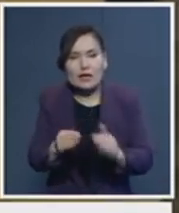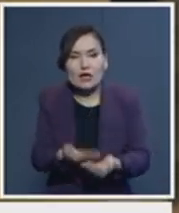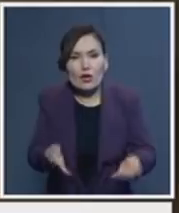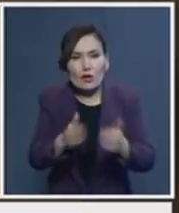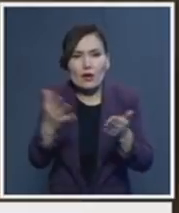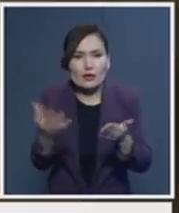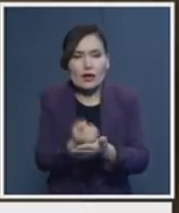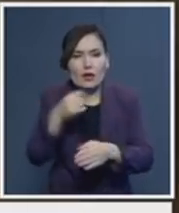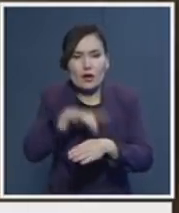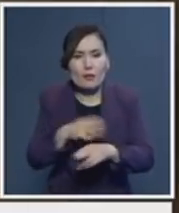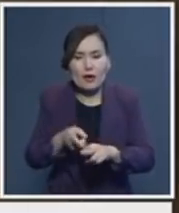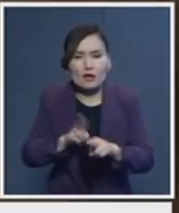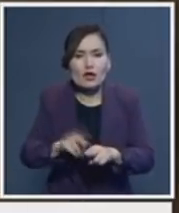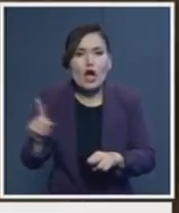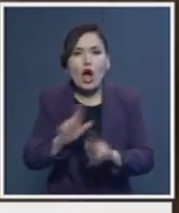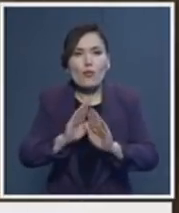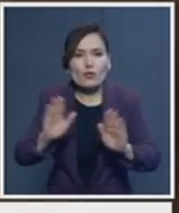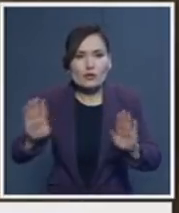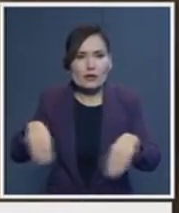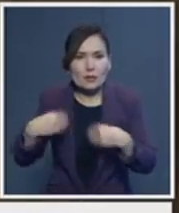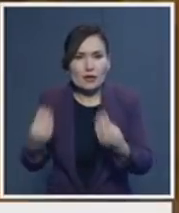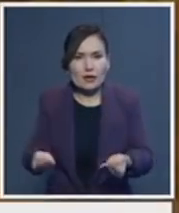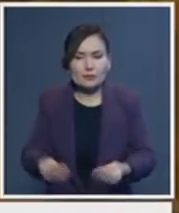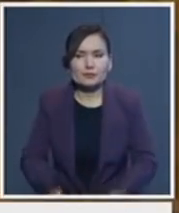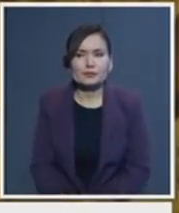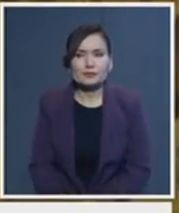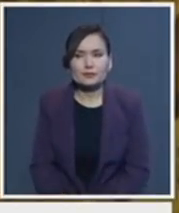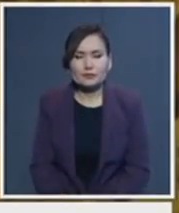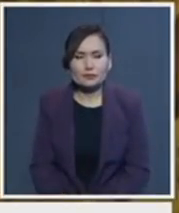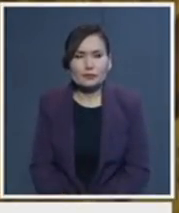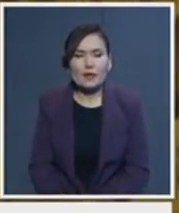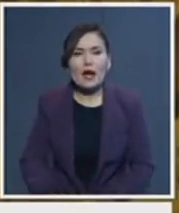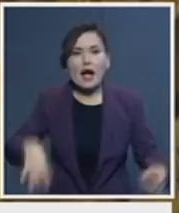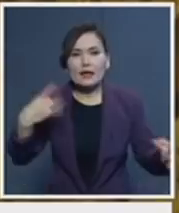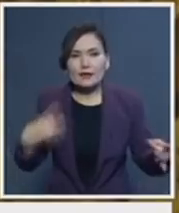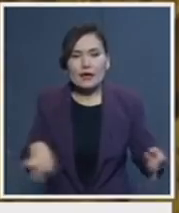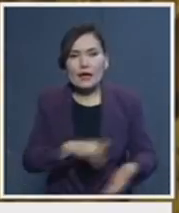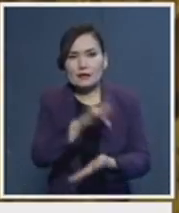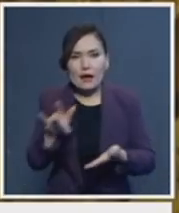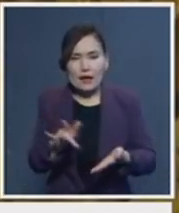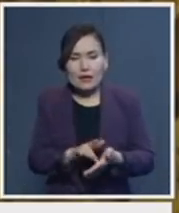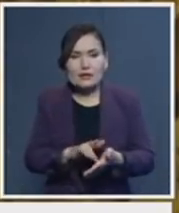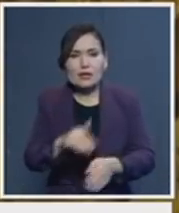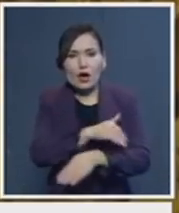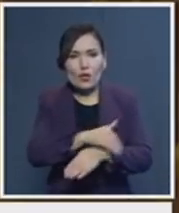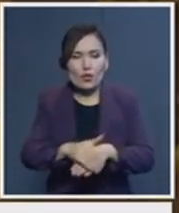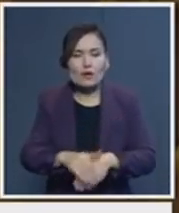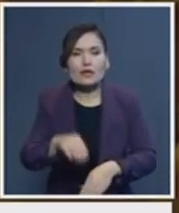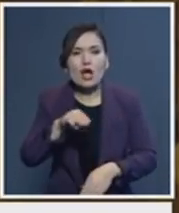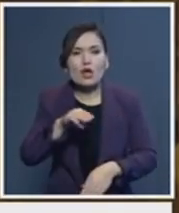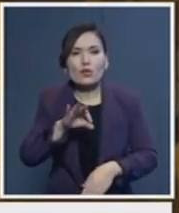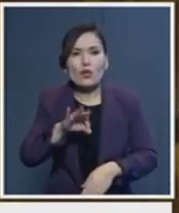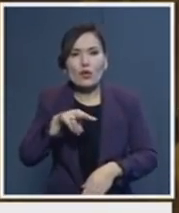Музей мамандары бұл құмыраны соғдылар пайдаланған деп отыр. Тараз қаласының қазіргі Төле би көшесінің бойында табылған екен.